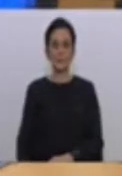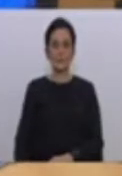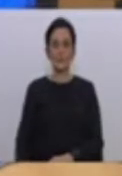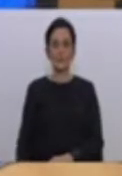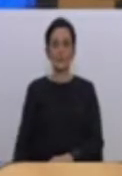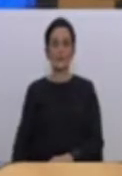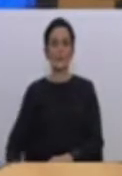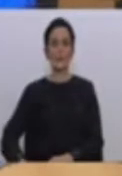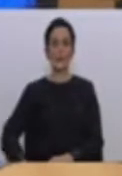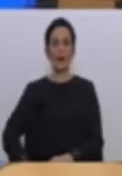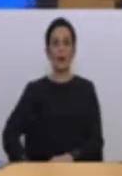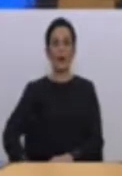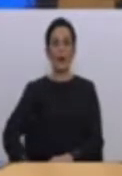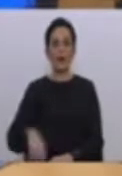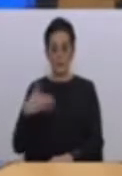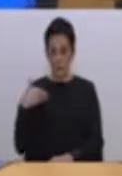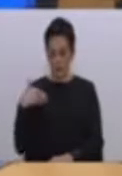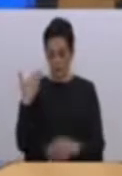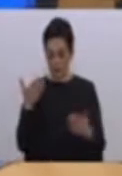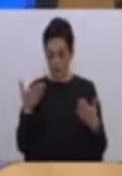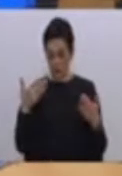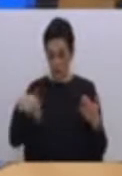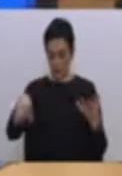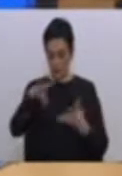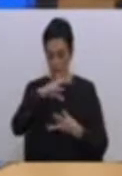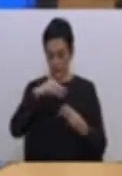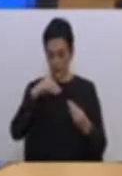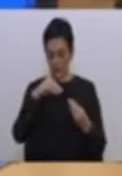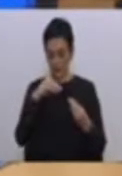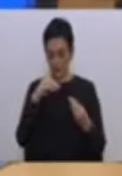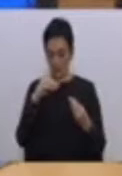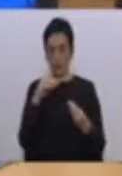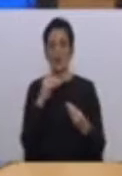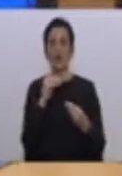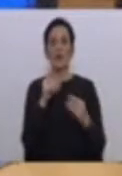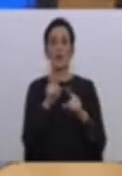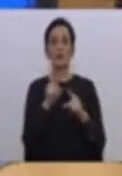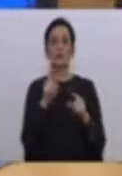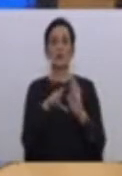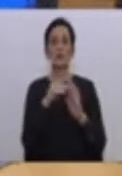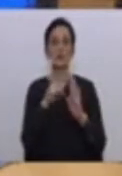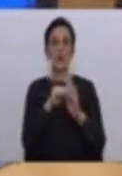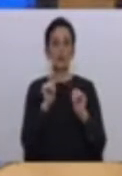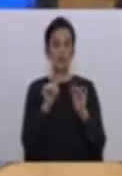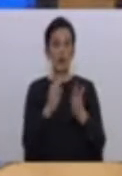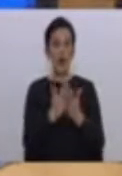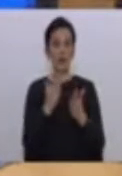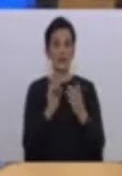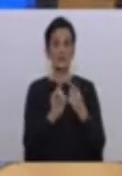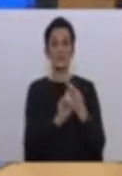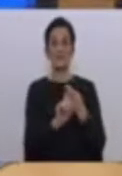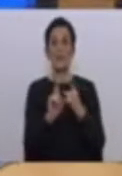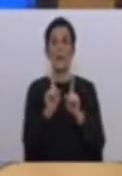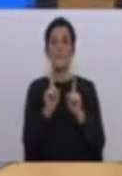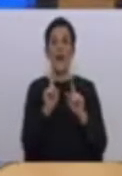მოგესალმებით კოლეგებო. ყველას გვესმის რომ საარჩევნო კამპანია, ასევე არის პანდემია, მაგრამ